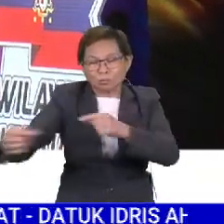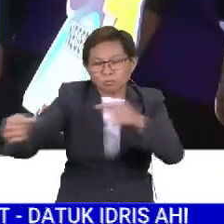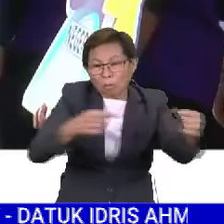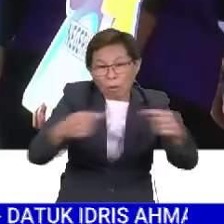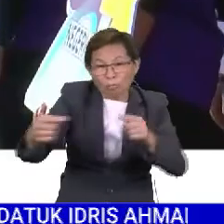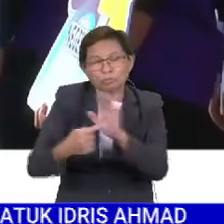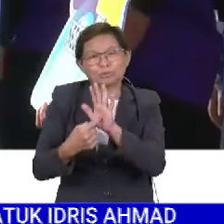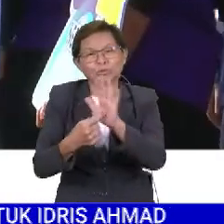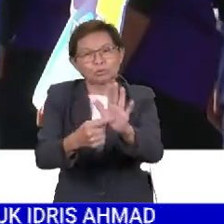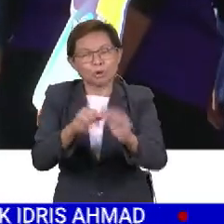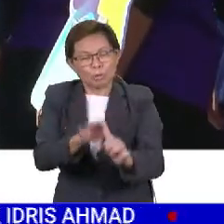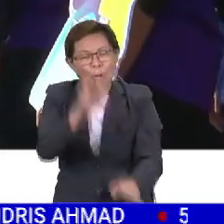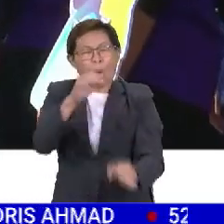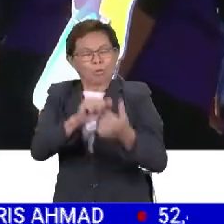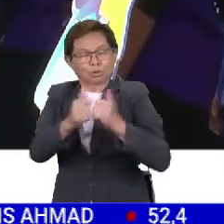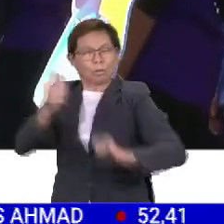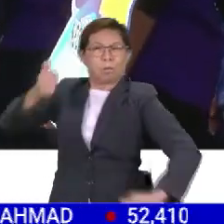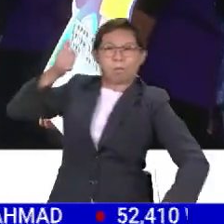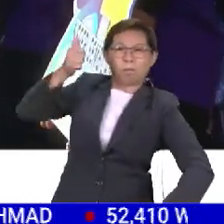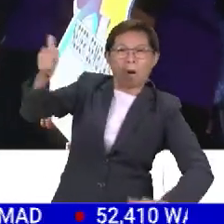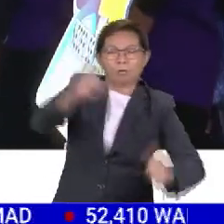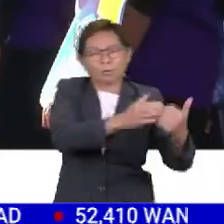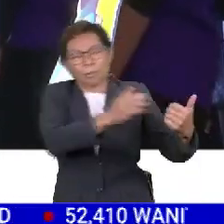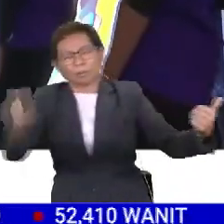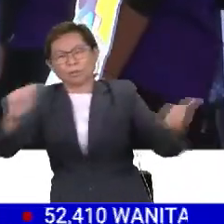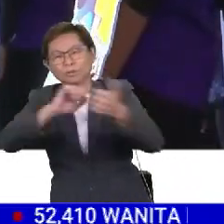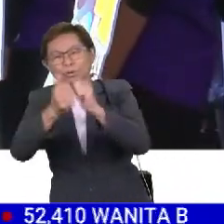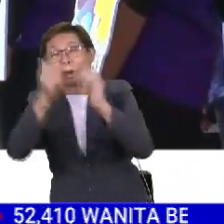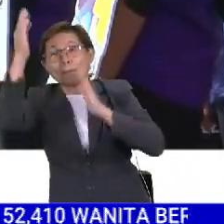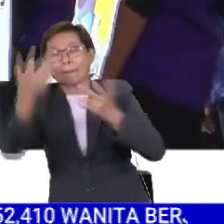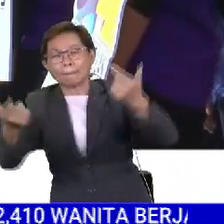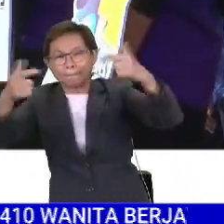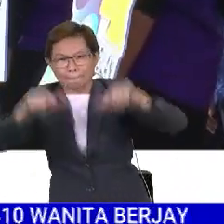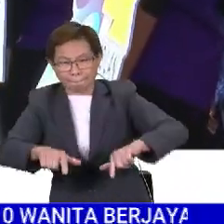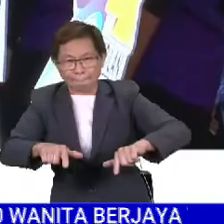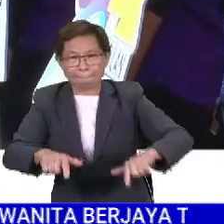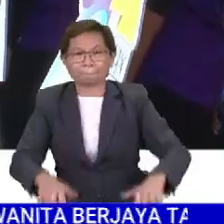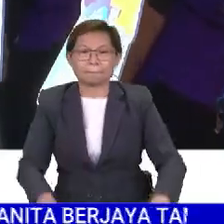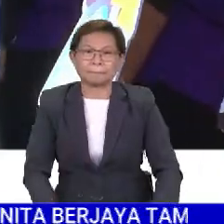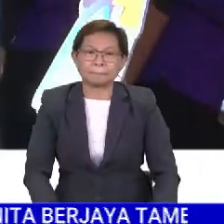untuk mempamerkan semangat kesukanan tinggi sepanjang Temasya berlangsung.